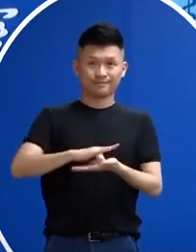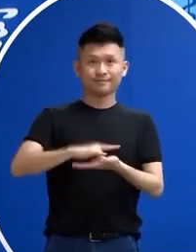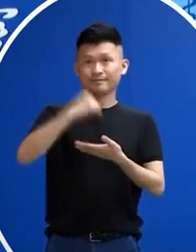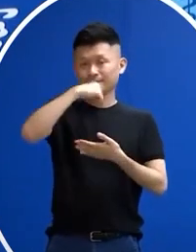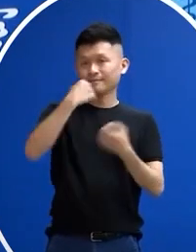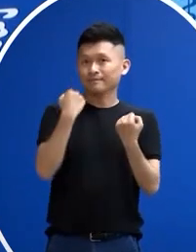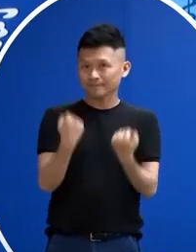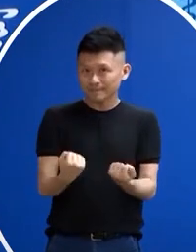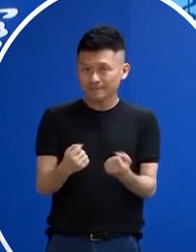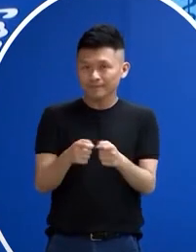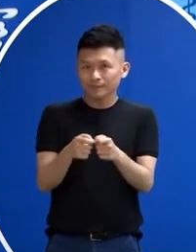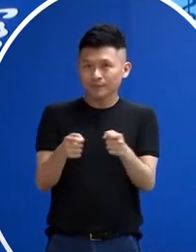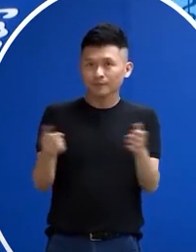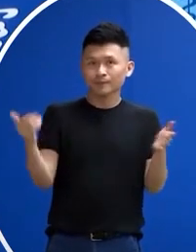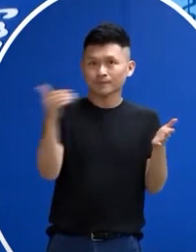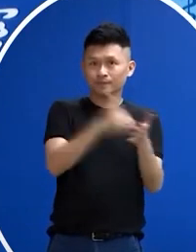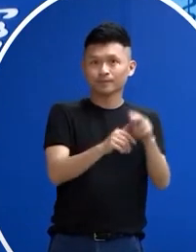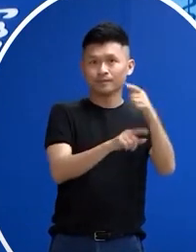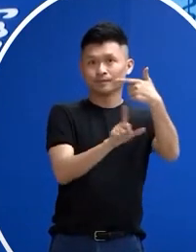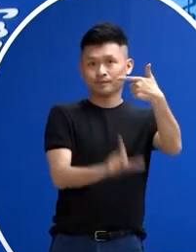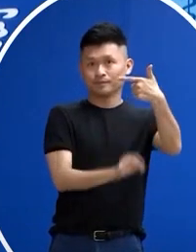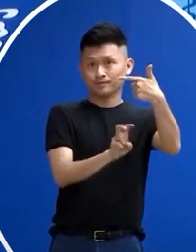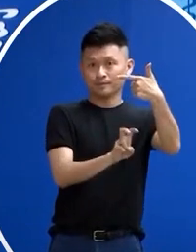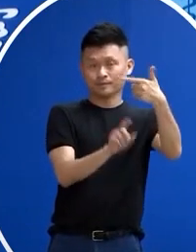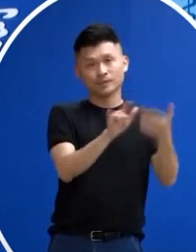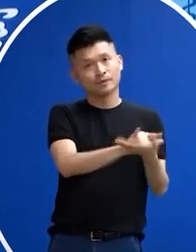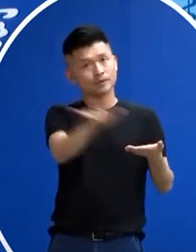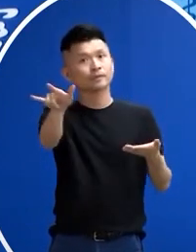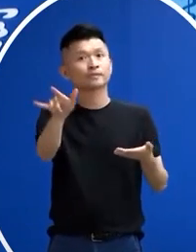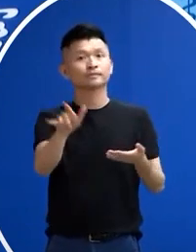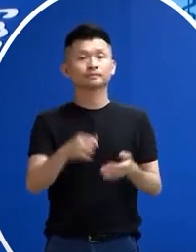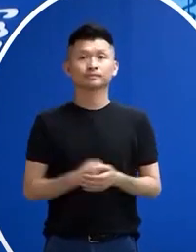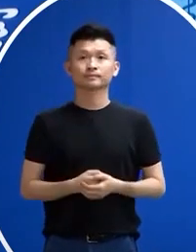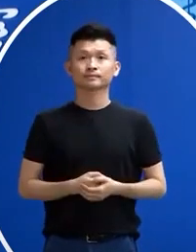湾，一直到6月20号出境啊，那